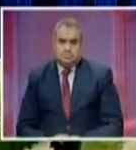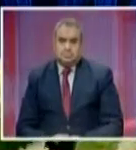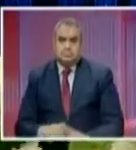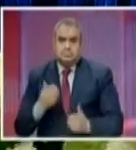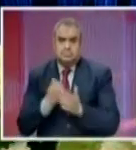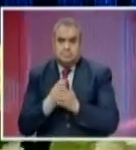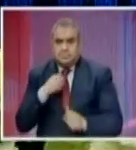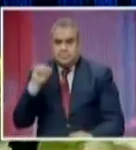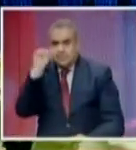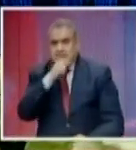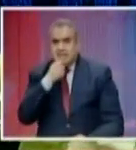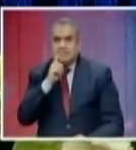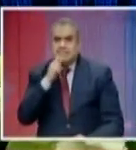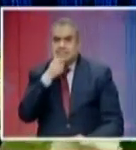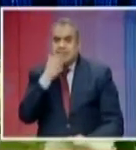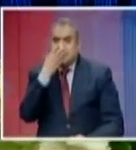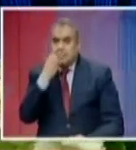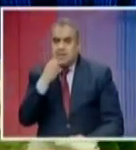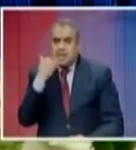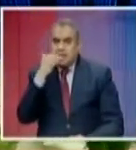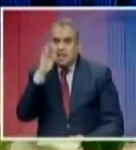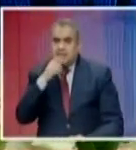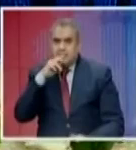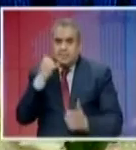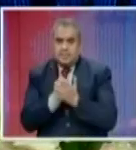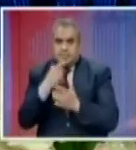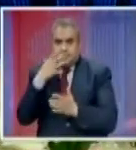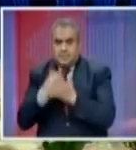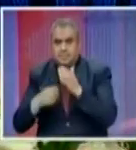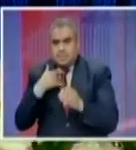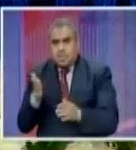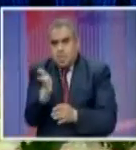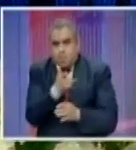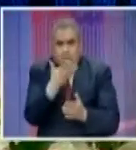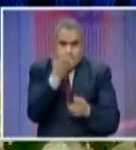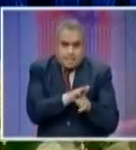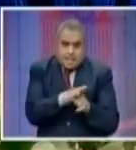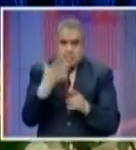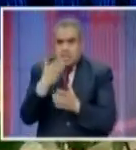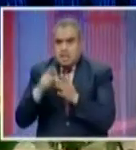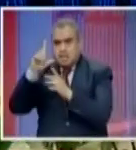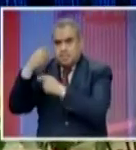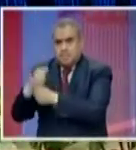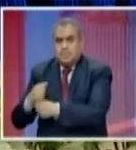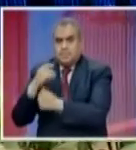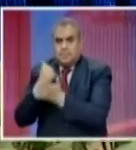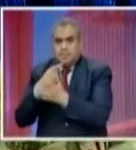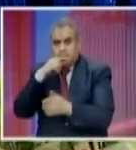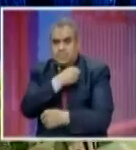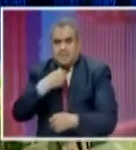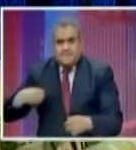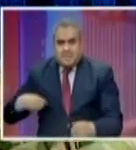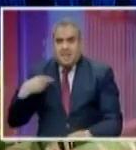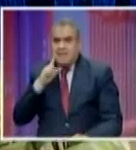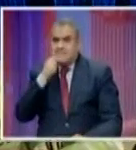السيدة سامية حليم أمين تكفلت برعاية بنات أختها بعد وفاتها وأصغرهم هي فريدة من